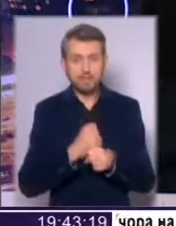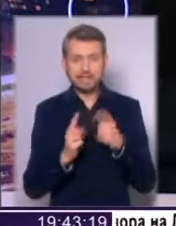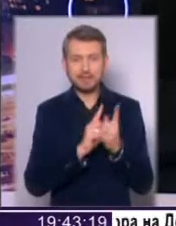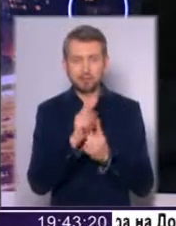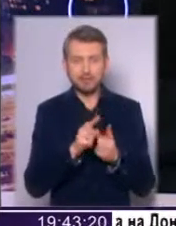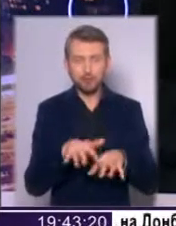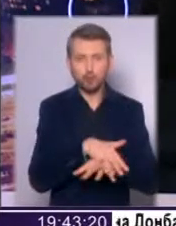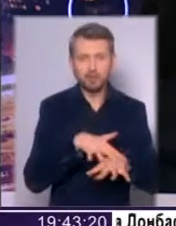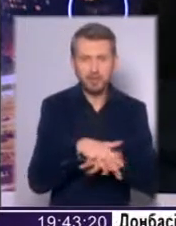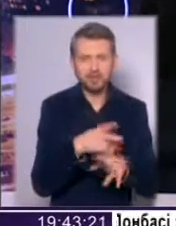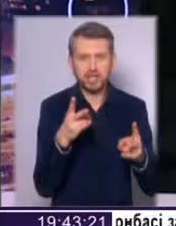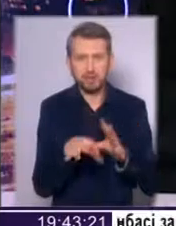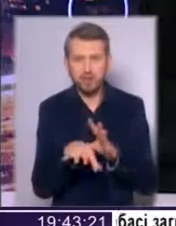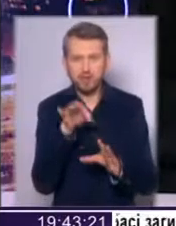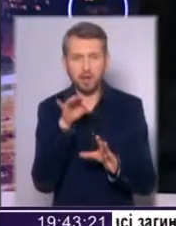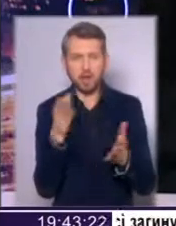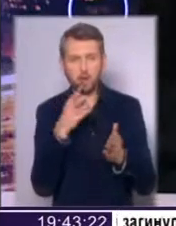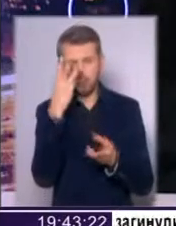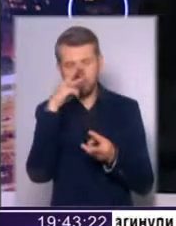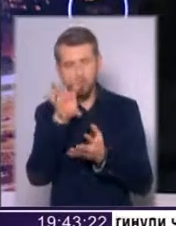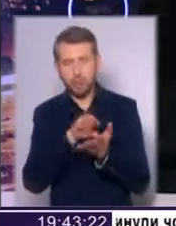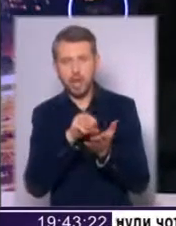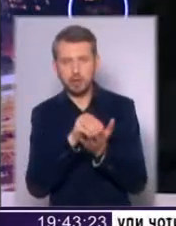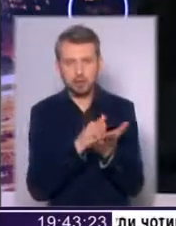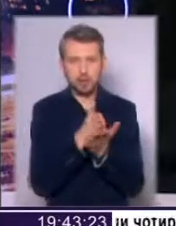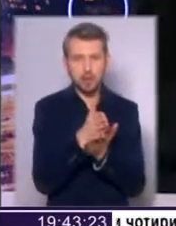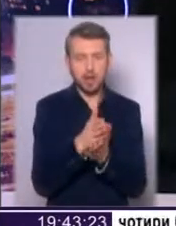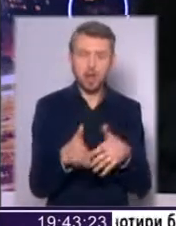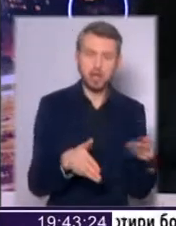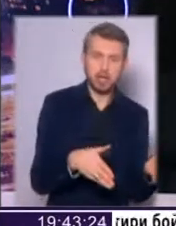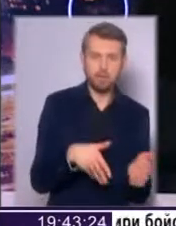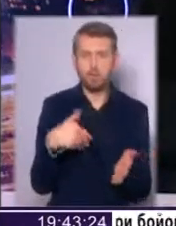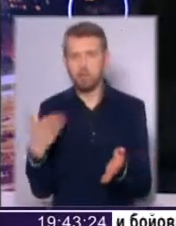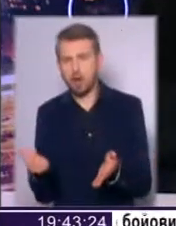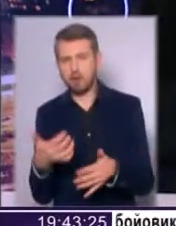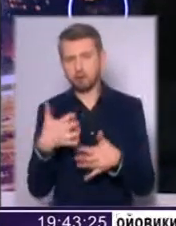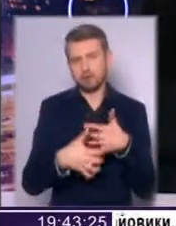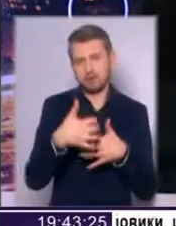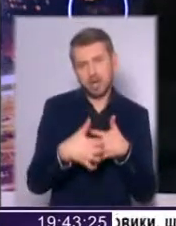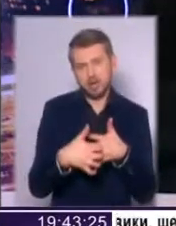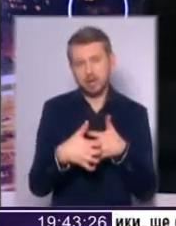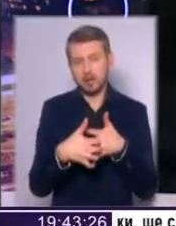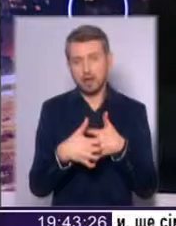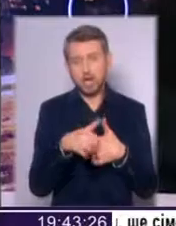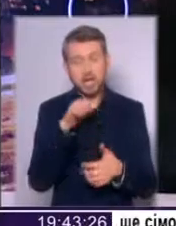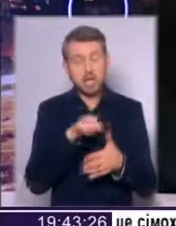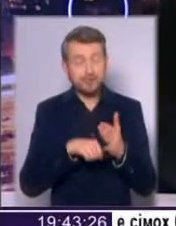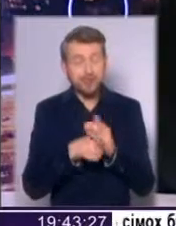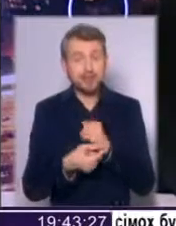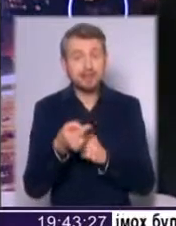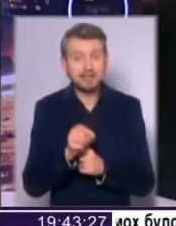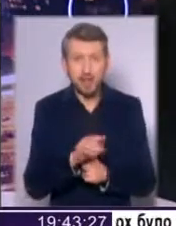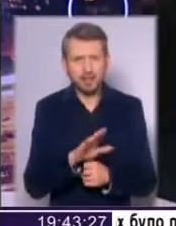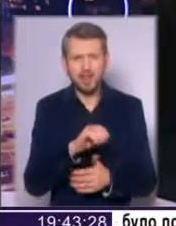в суспільстві, треба вибрати якусь модель. Ну, умовно кажучи, ліву, праву, ліберальну, якусь завгодно. І от саме через це, не